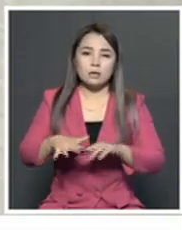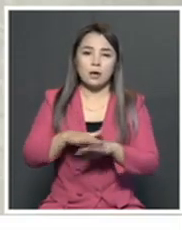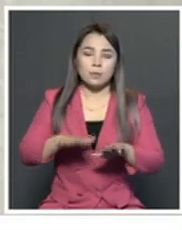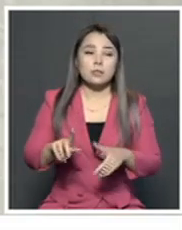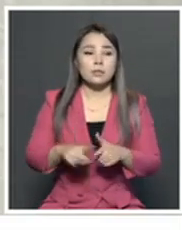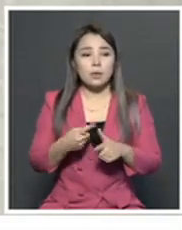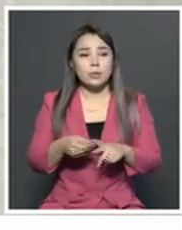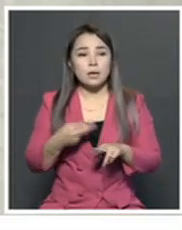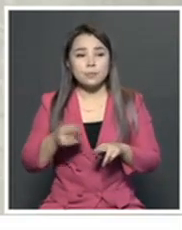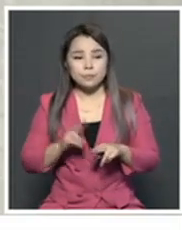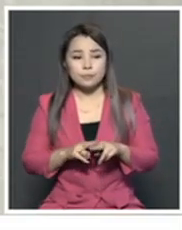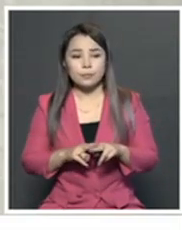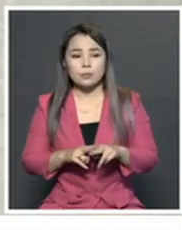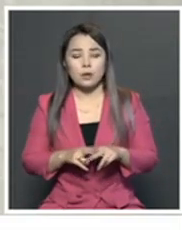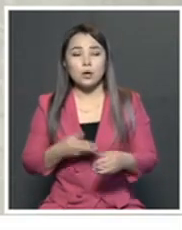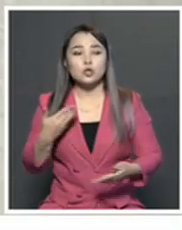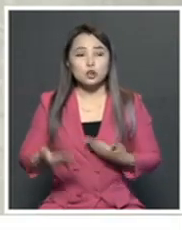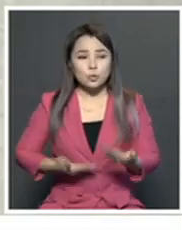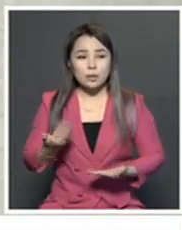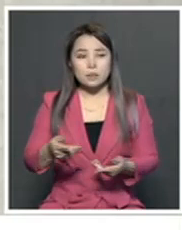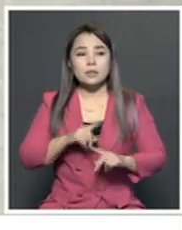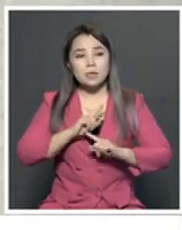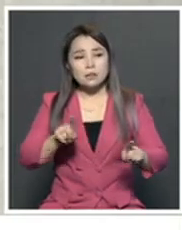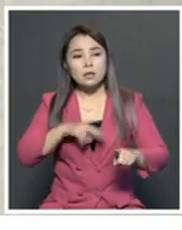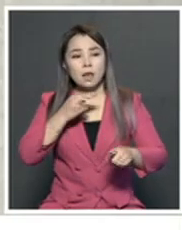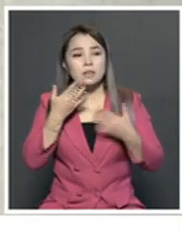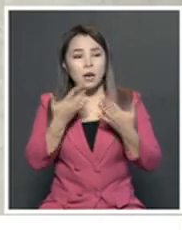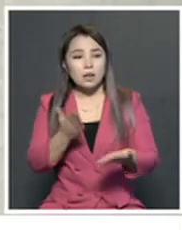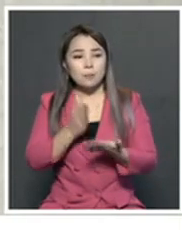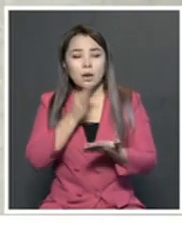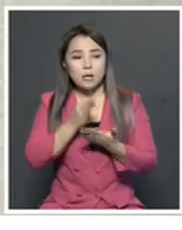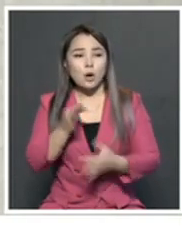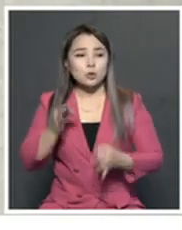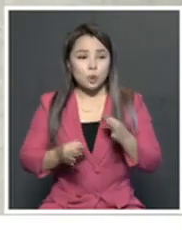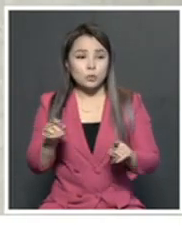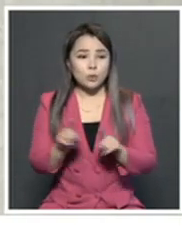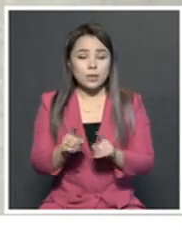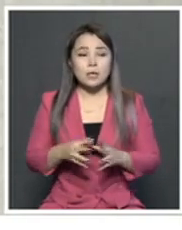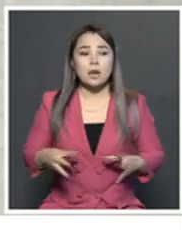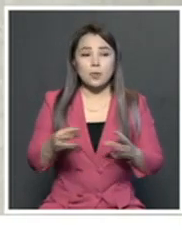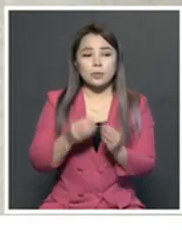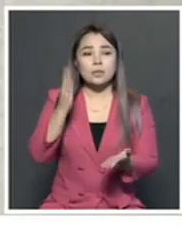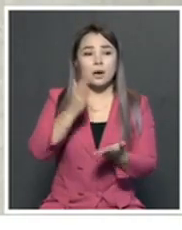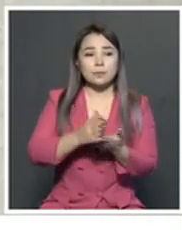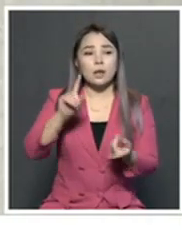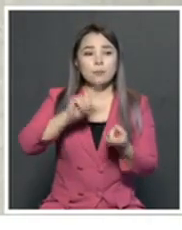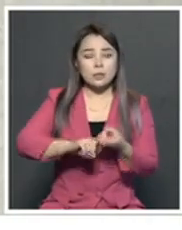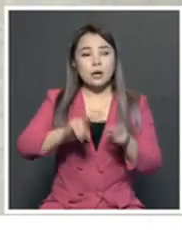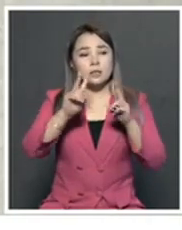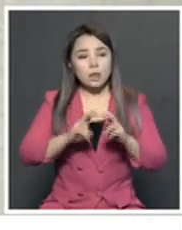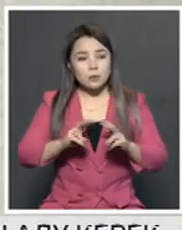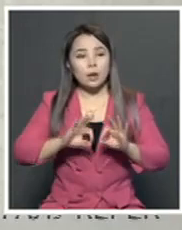немесе жүріс-тұрысына ерекше талап қойылған сотпен сол отбасыларына тікелей бару,